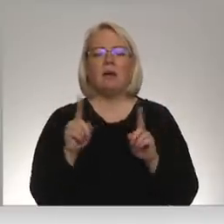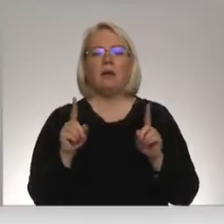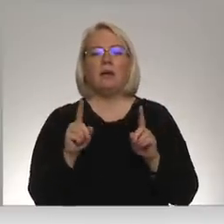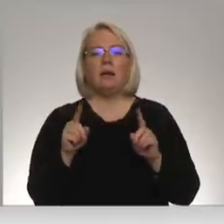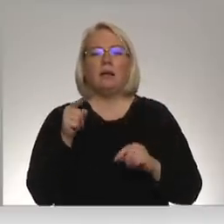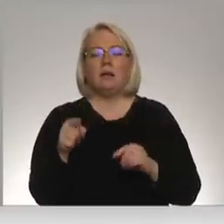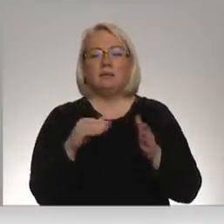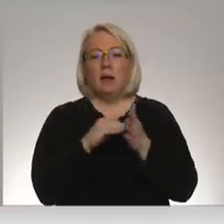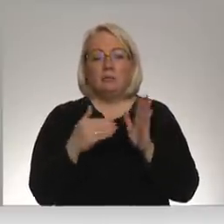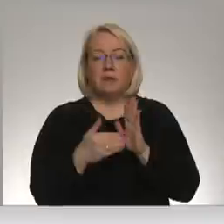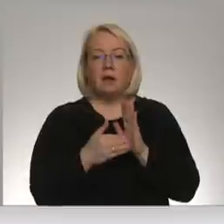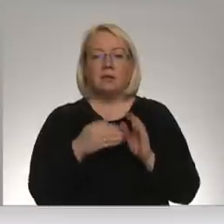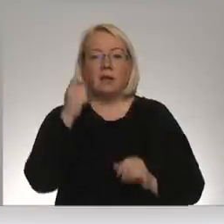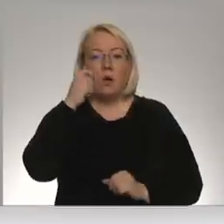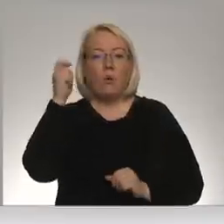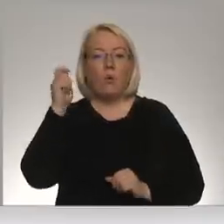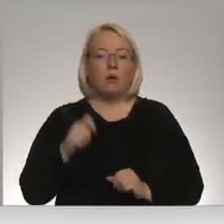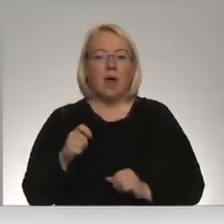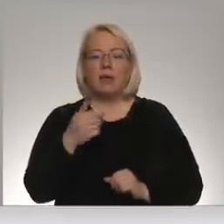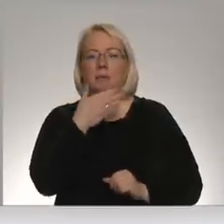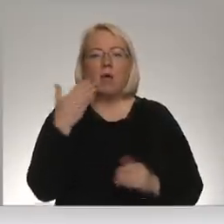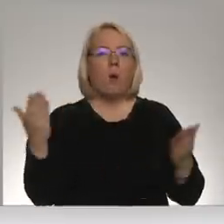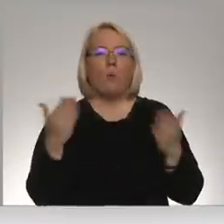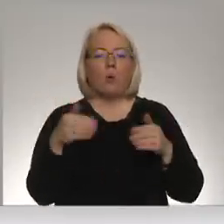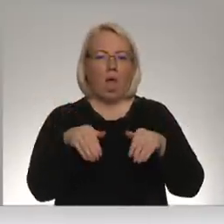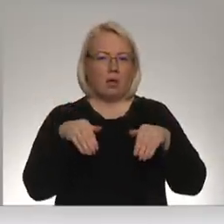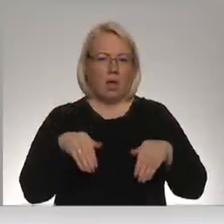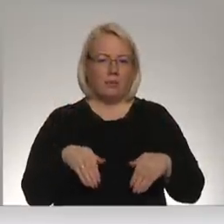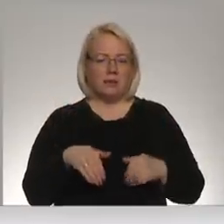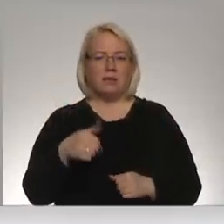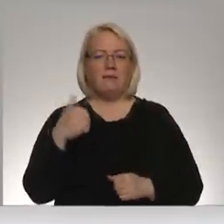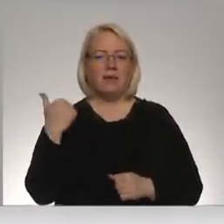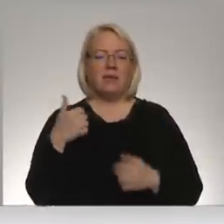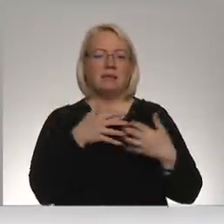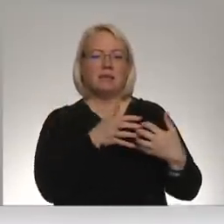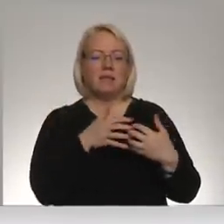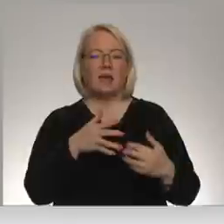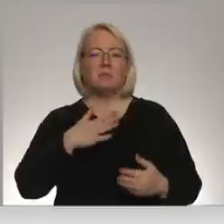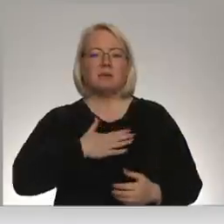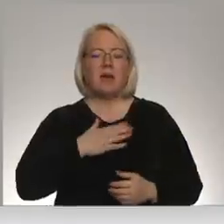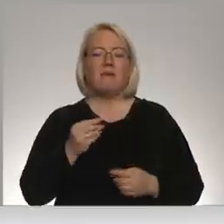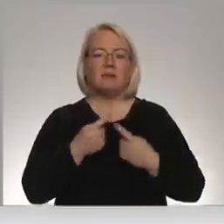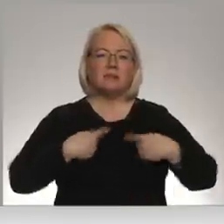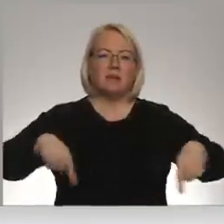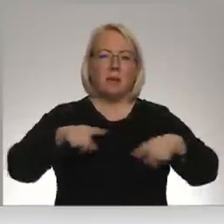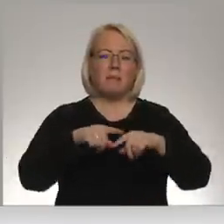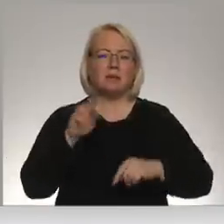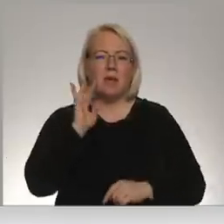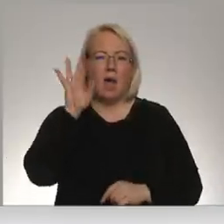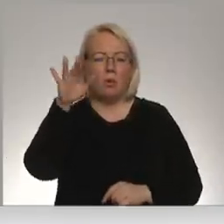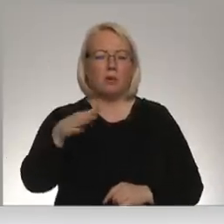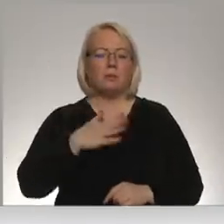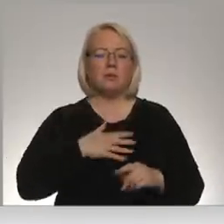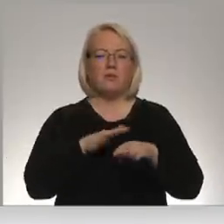tas apstākļus, ka Ukraiņiem ja nav kur atkāpties. Viņi cīnās par savas zemes nākotni, par saviem bērniem, par